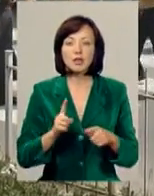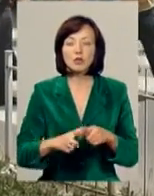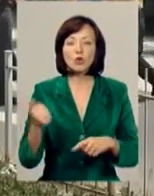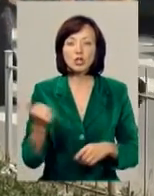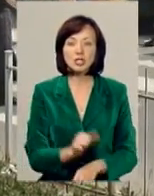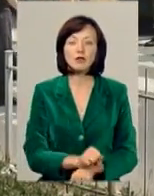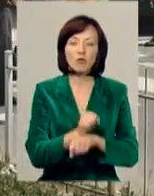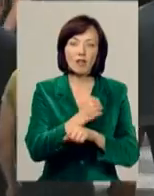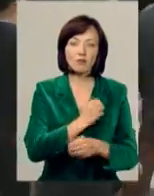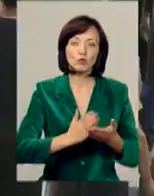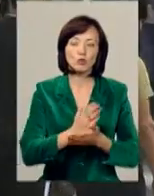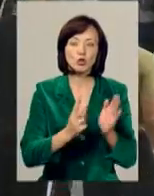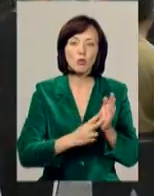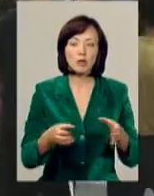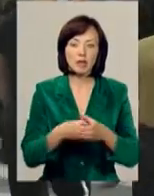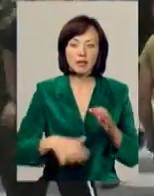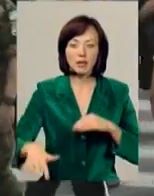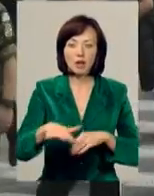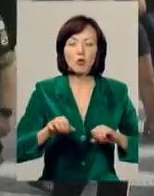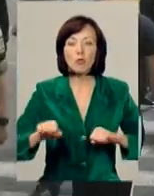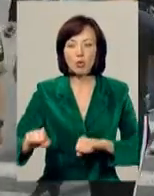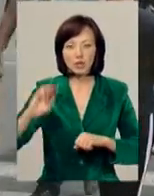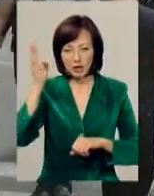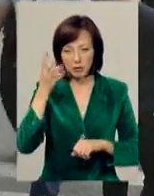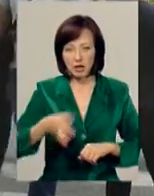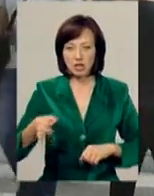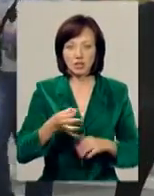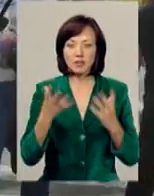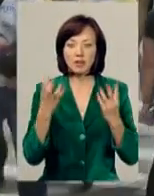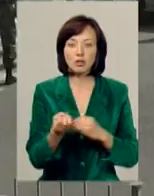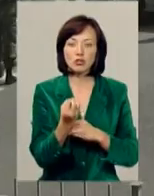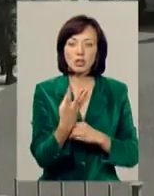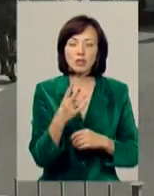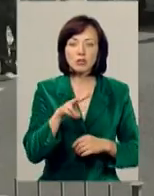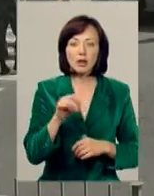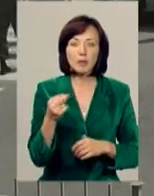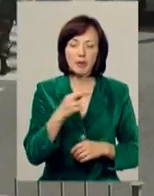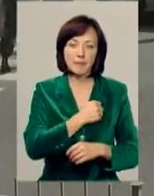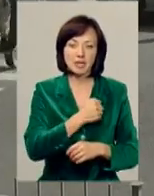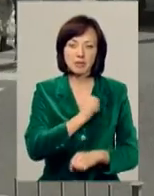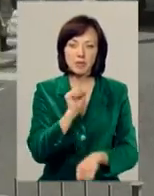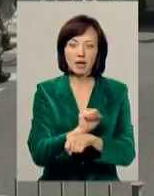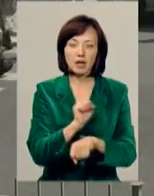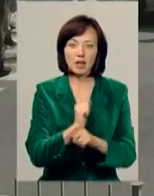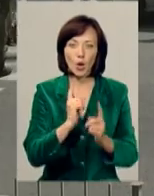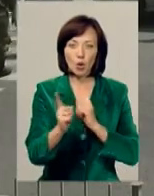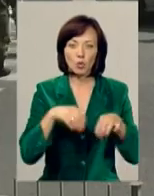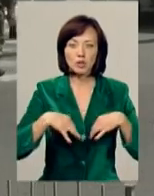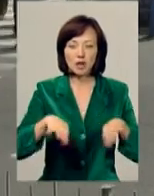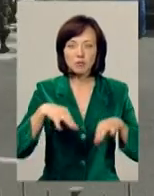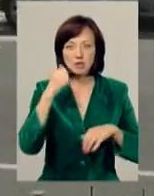стройкували військовослужбовці сьомого батальйону територіальної оборони Хмельниччини в день 14 липня бійці перекрили рух транспорту на